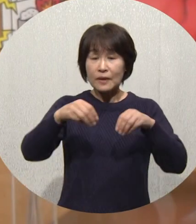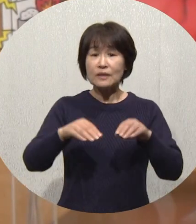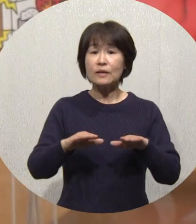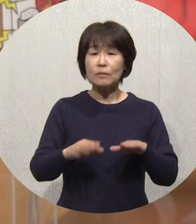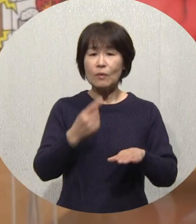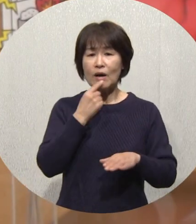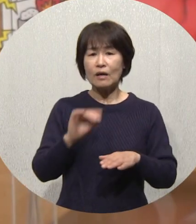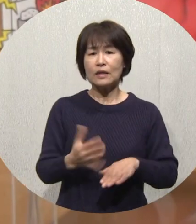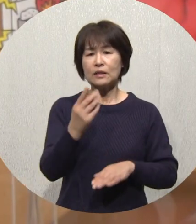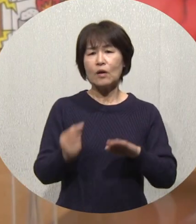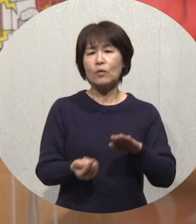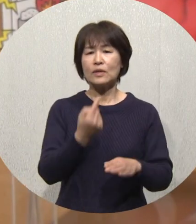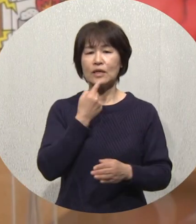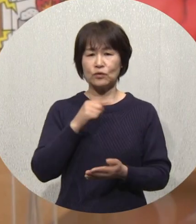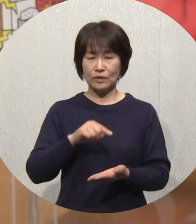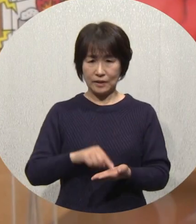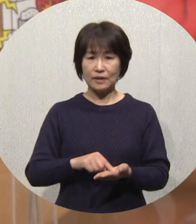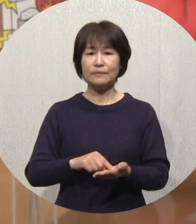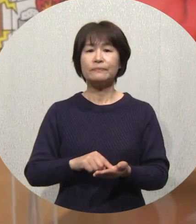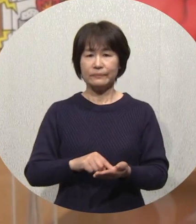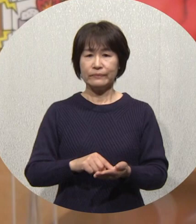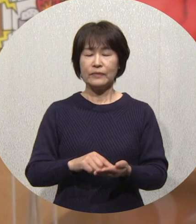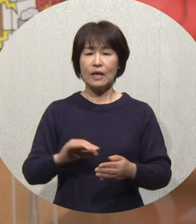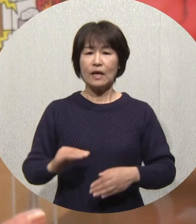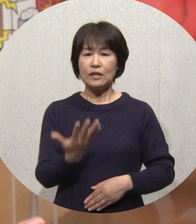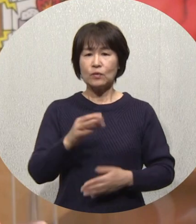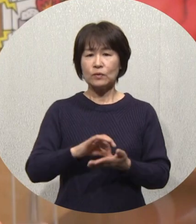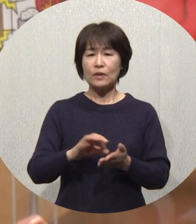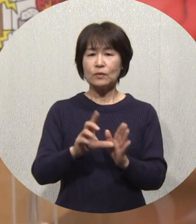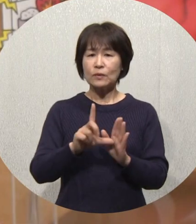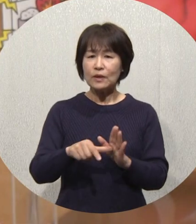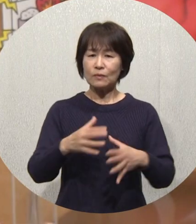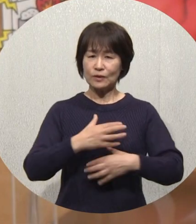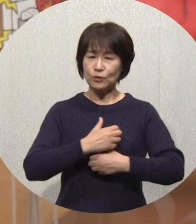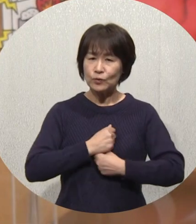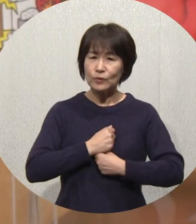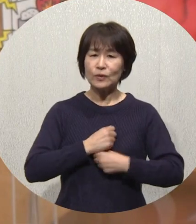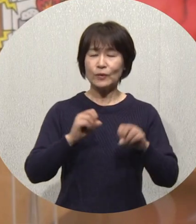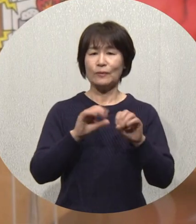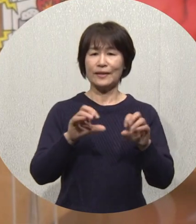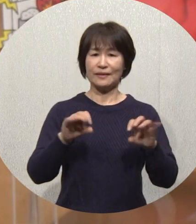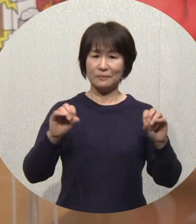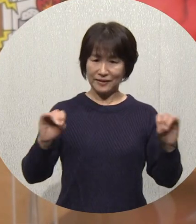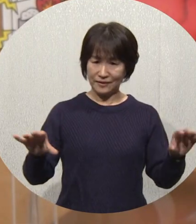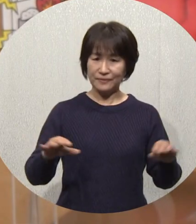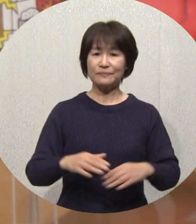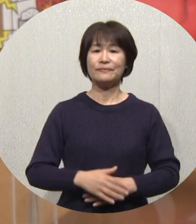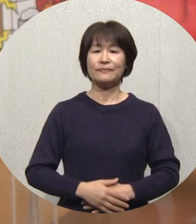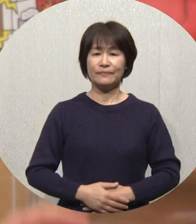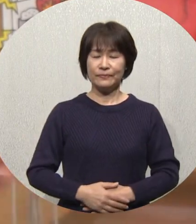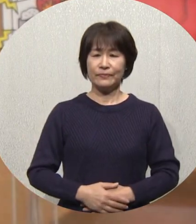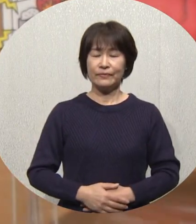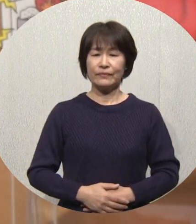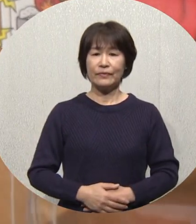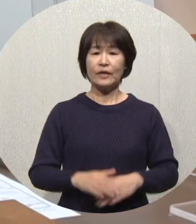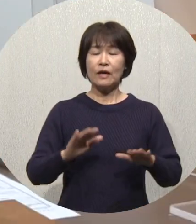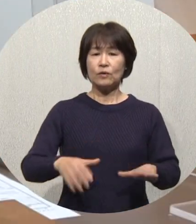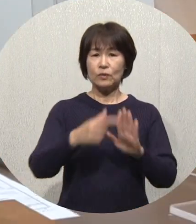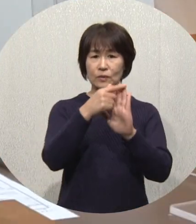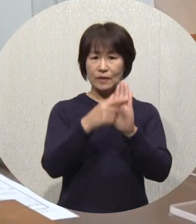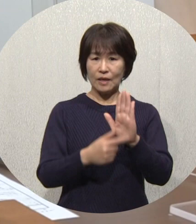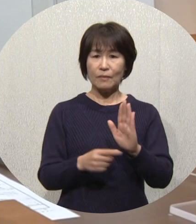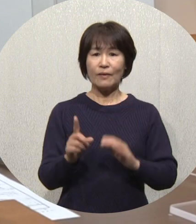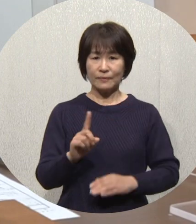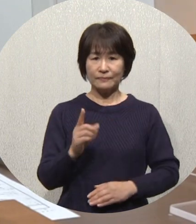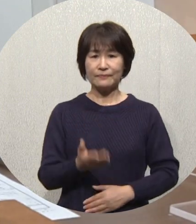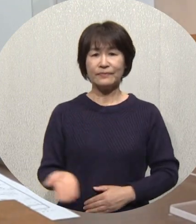が起こりやすく、東広島市消防局では火の取り扱いに注意を呼びかけていますよ。そこで今